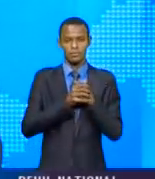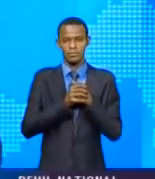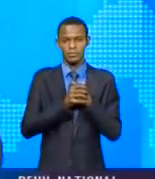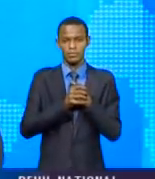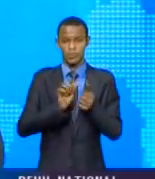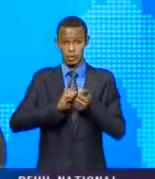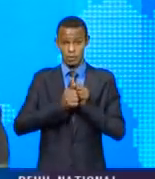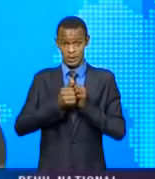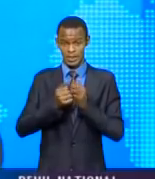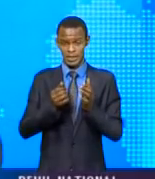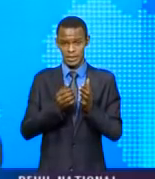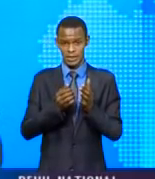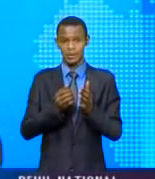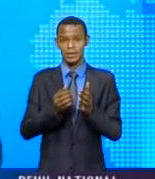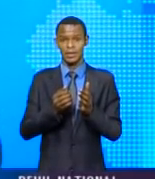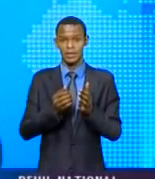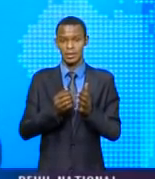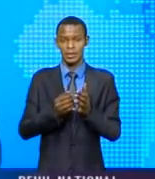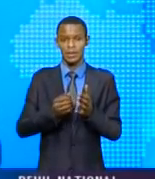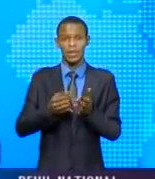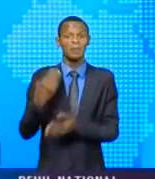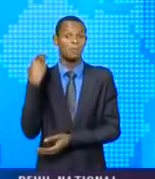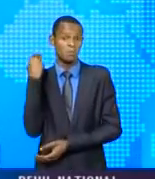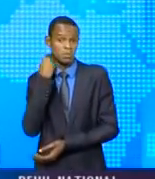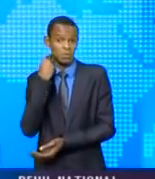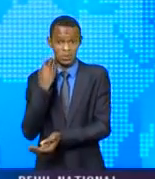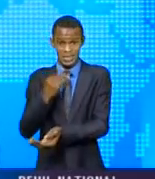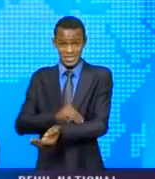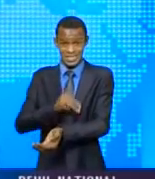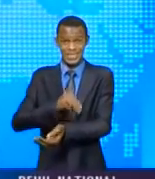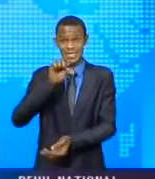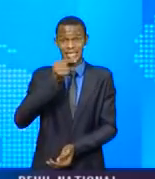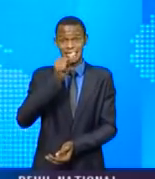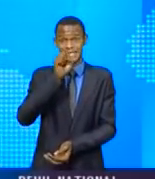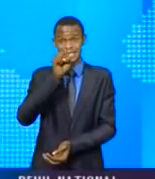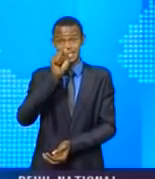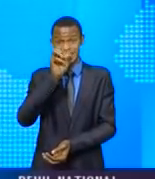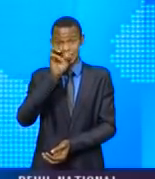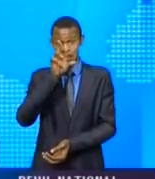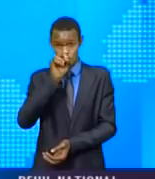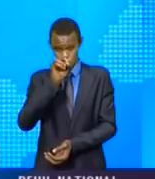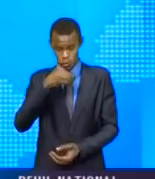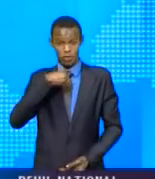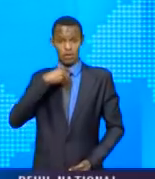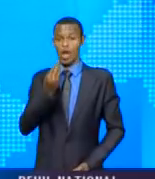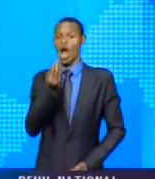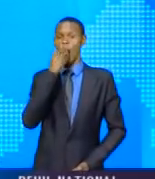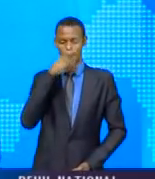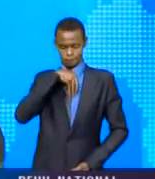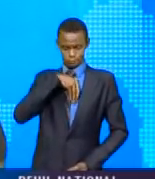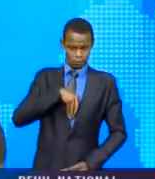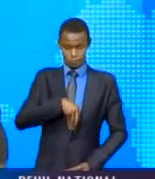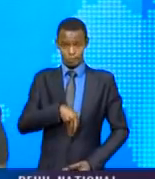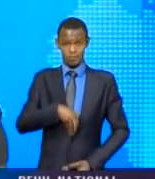une branche de la médecine qui étudient l'appareil digestif et des pathologies la structure aura vient de lancer